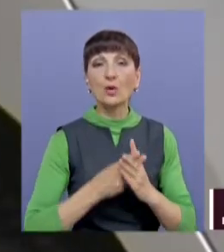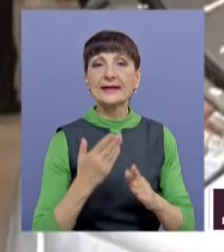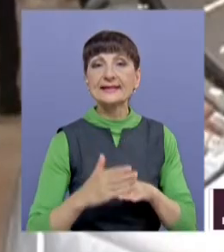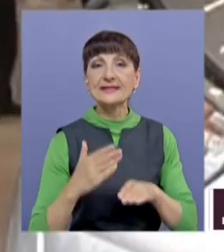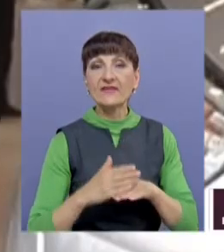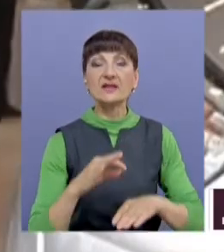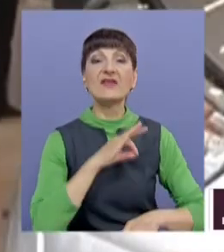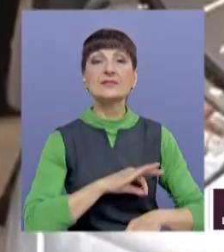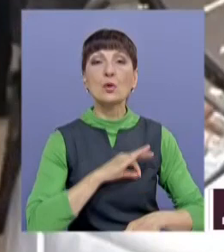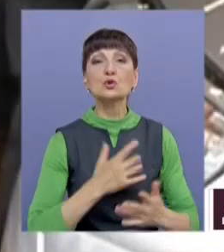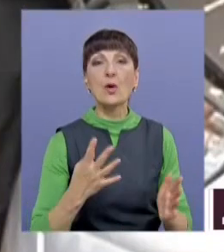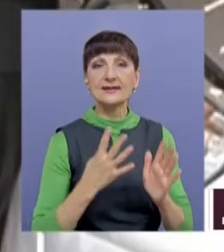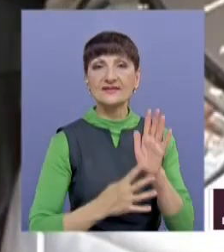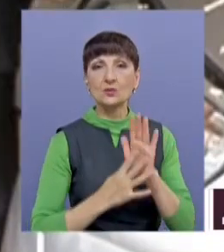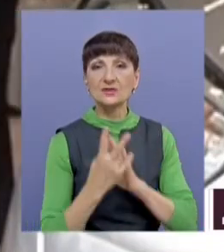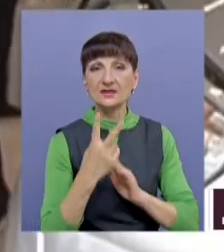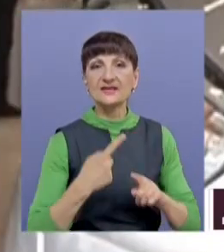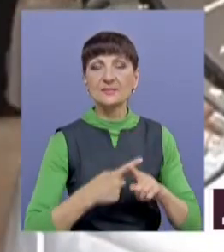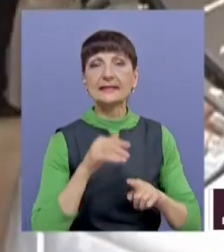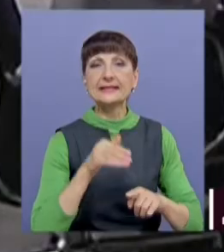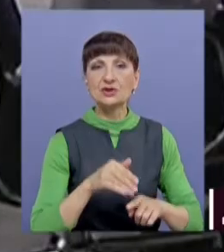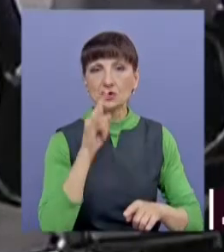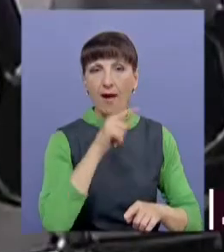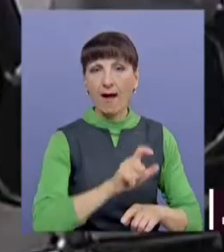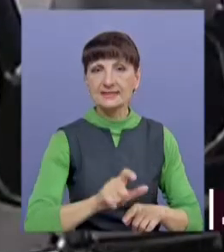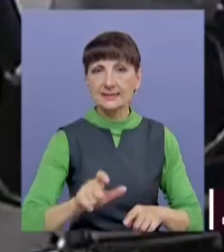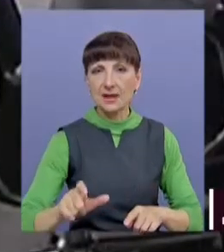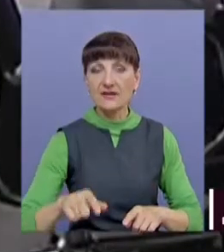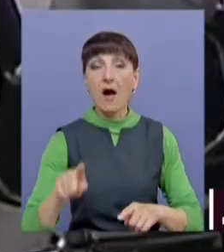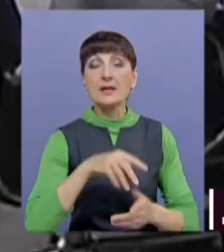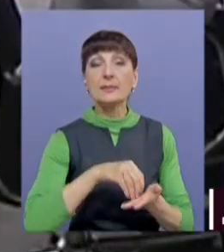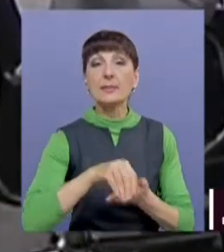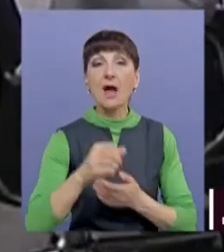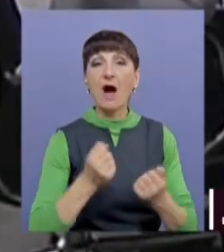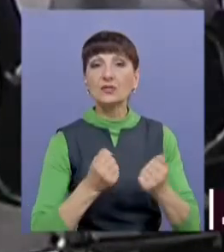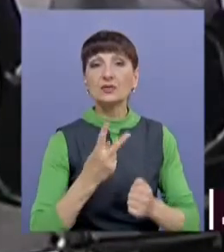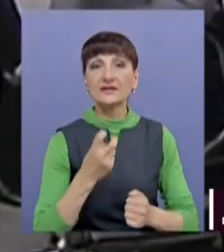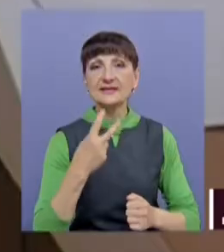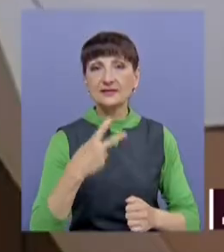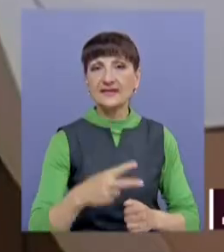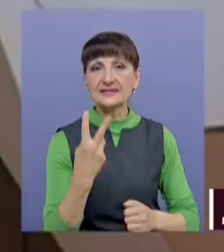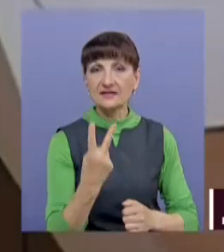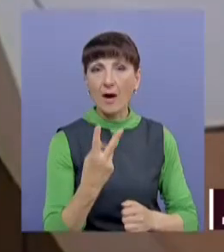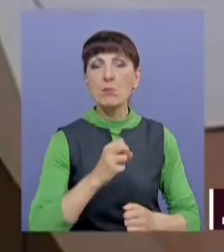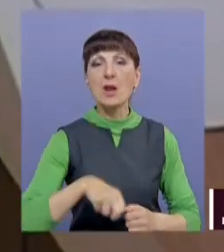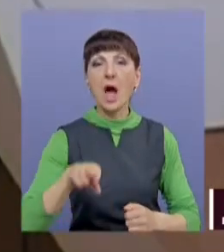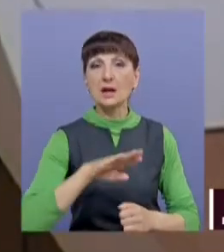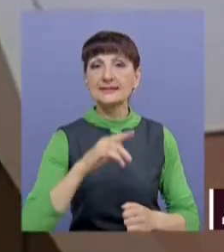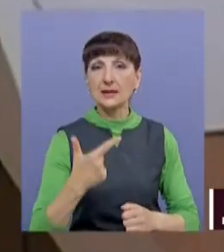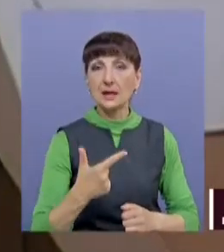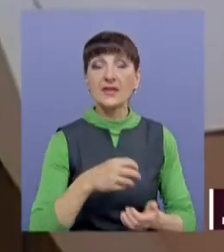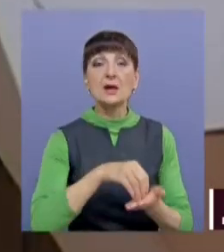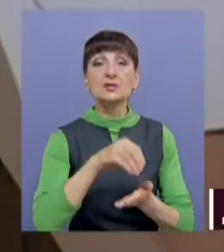кредитованием воспользовались 92,5 тысячи казахстанцев. Они приобрели авто на 222 миллиарда тенге. Спрос